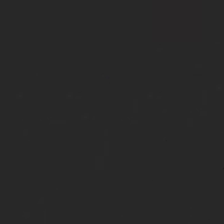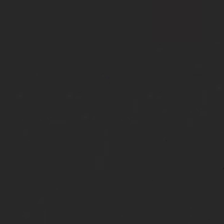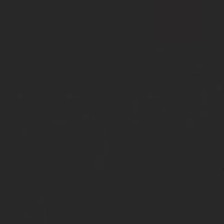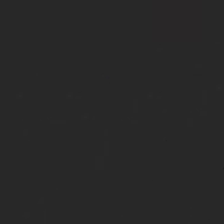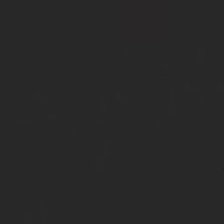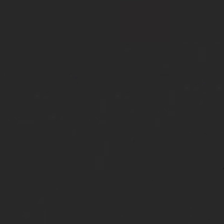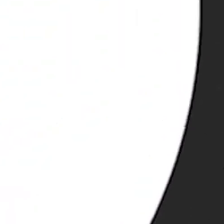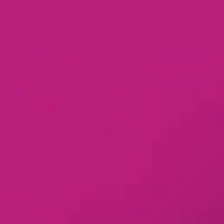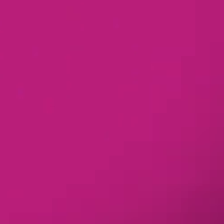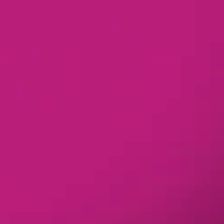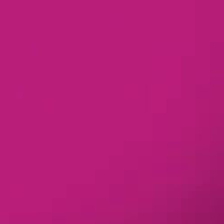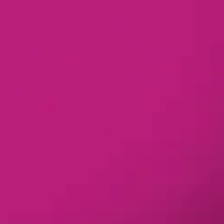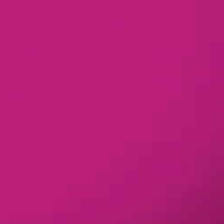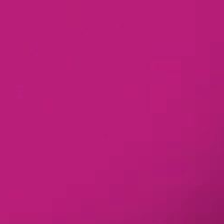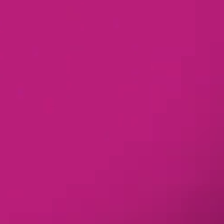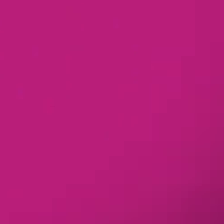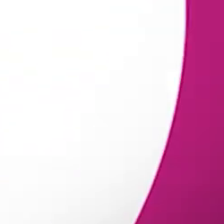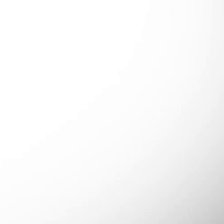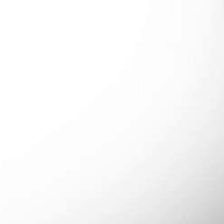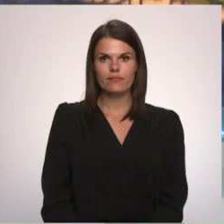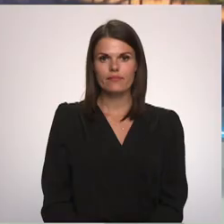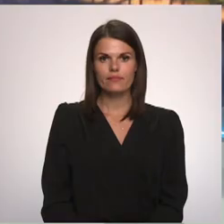Re, viss ēters ir te!